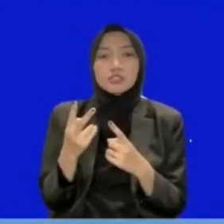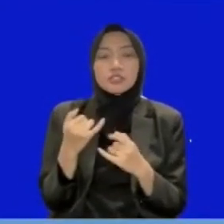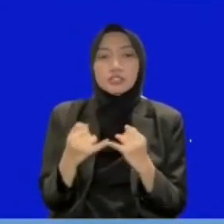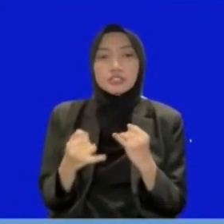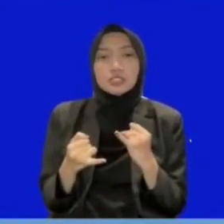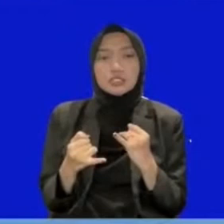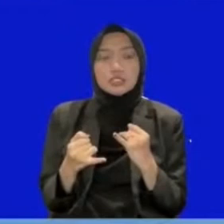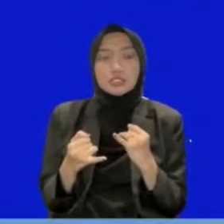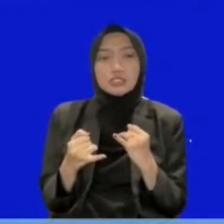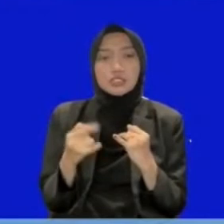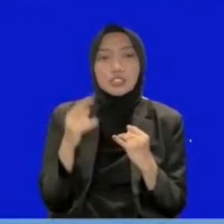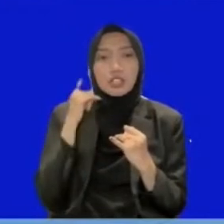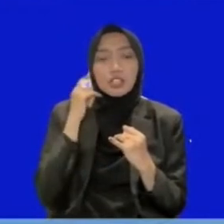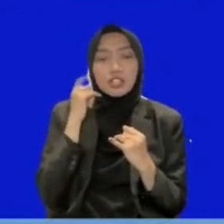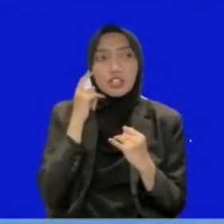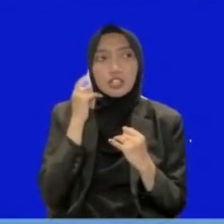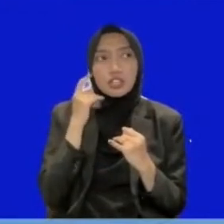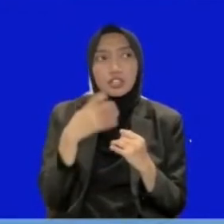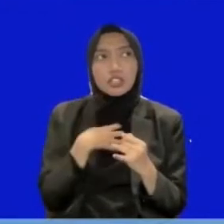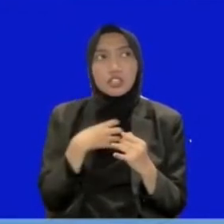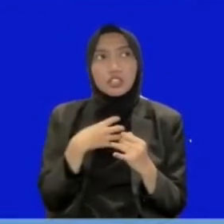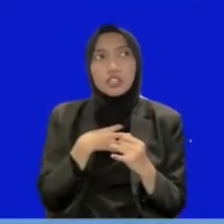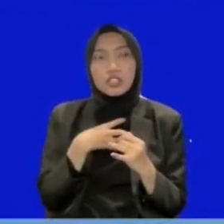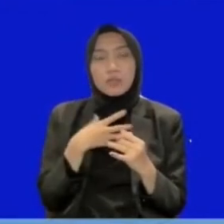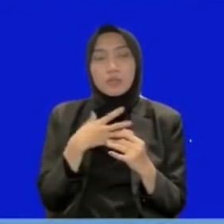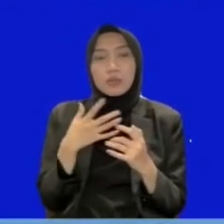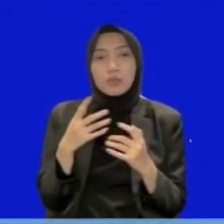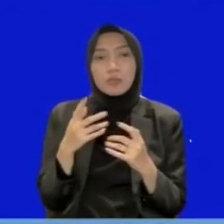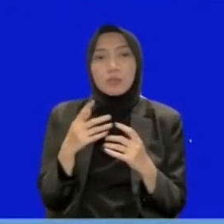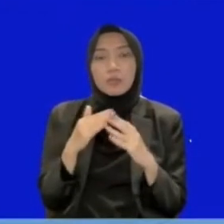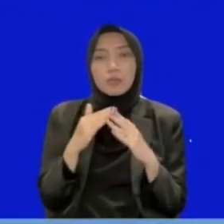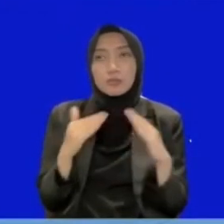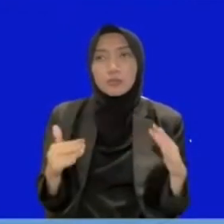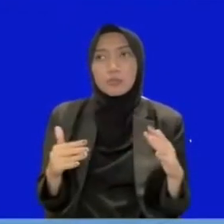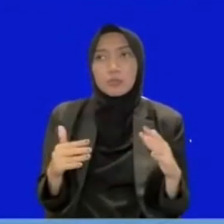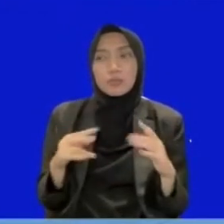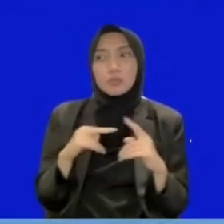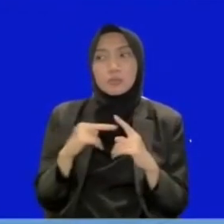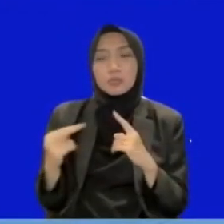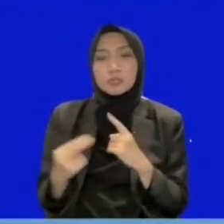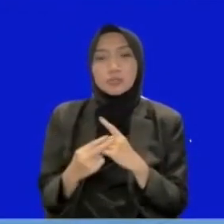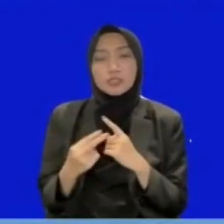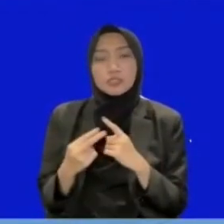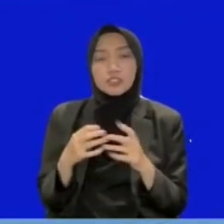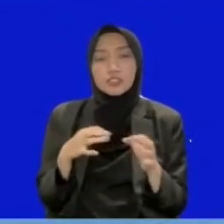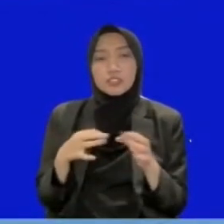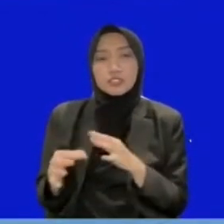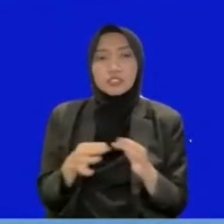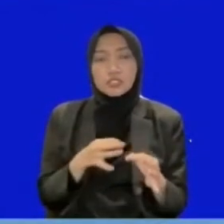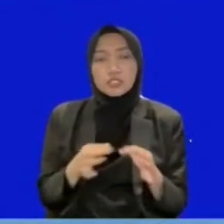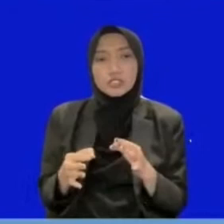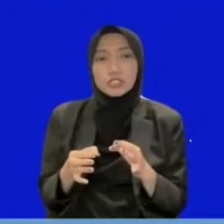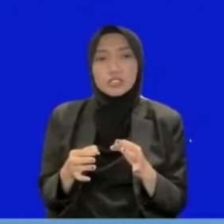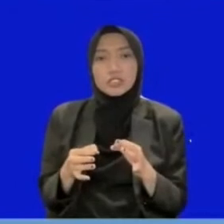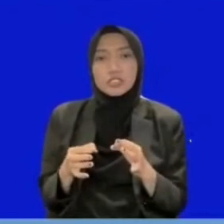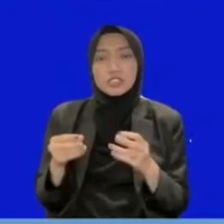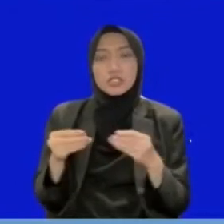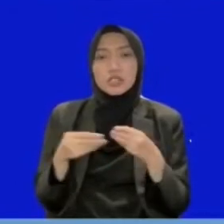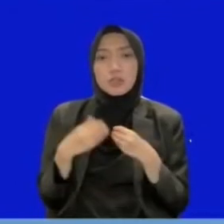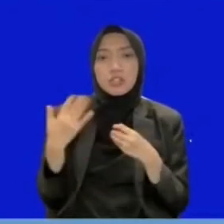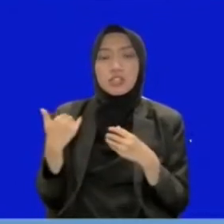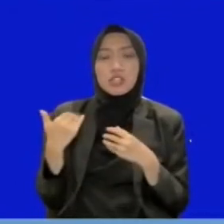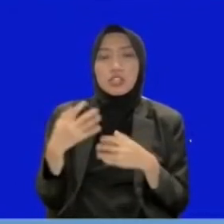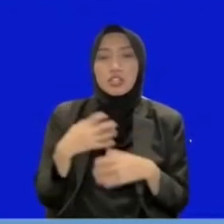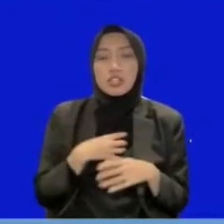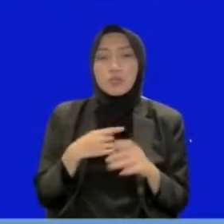itu kira-kira yang dianggap mengancam itu adalah housing, kemudian interpretative and visitation facilities. Ternyata dengan 5 museum tadi mungkin masih